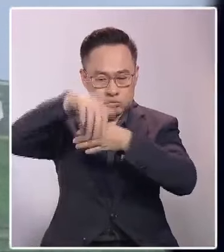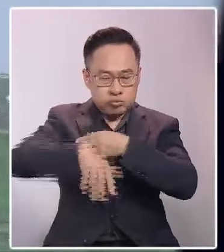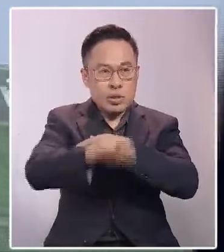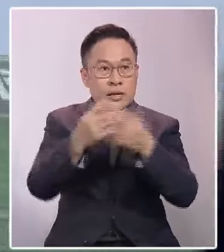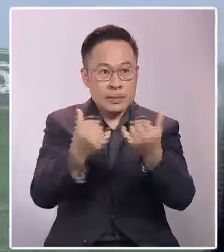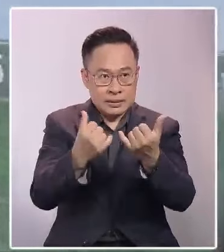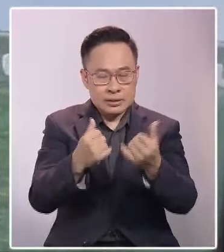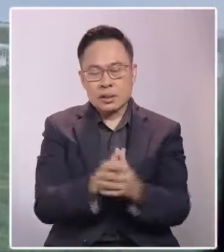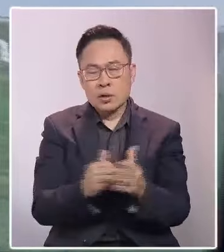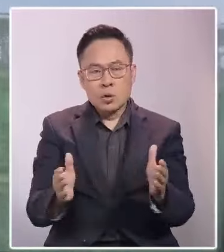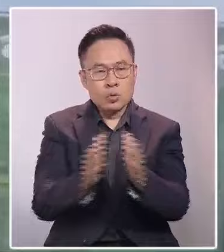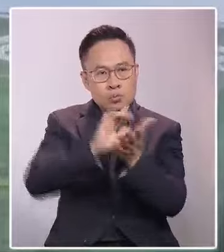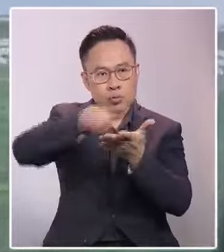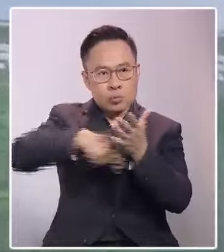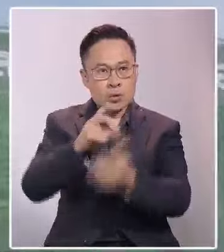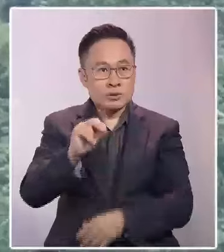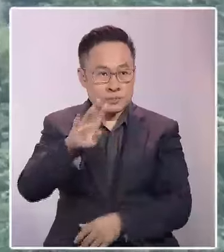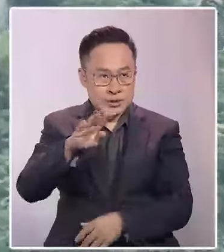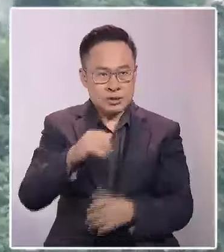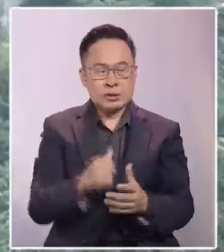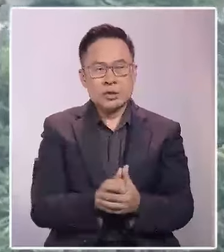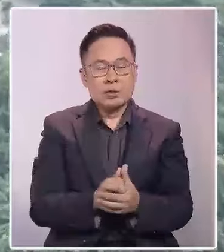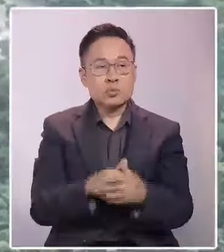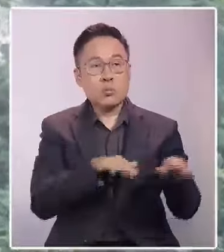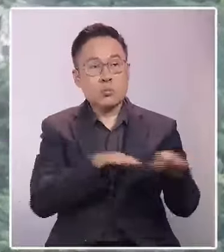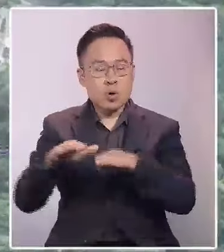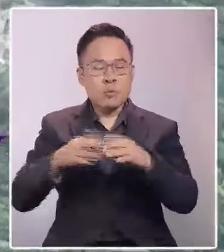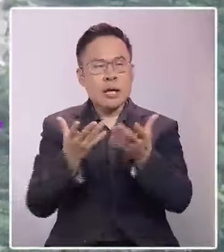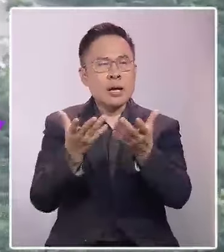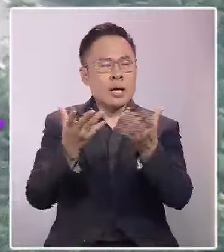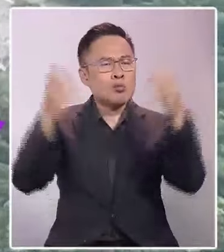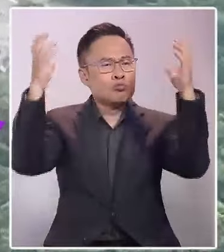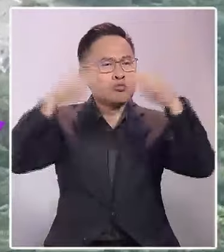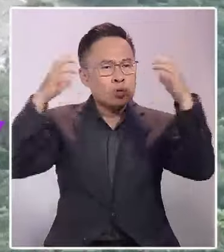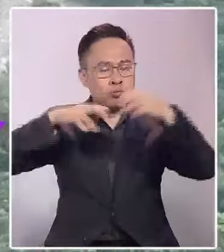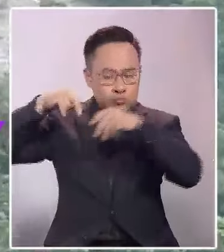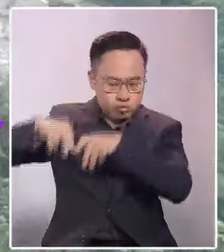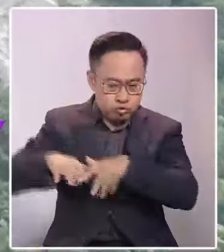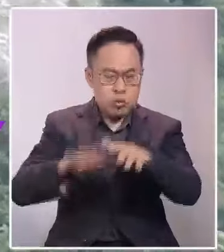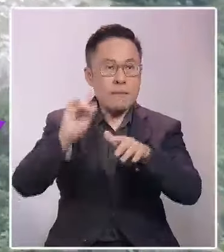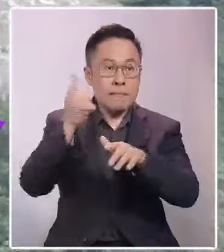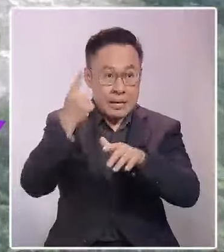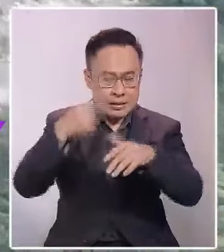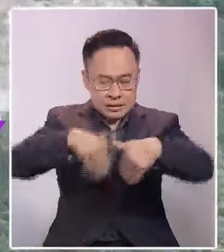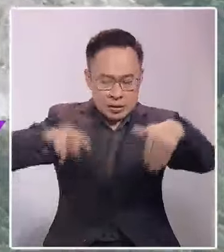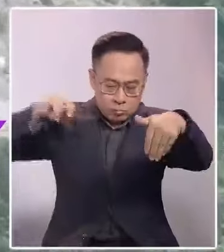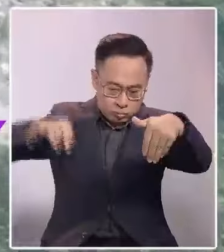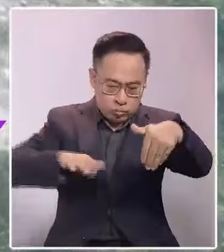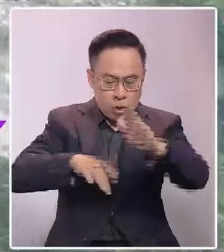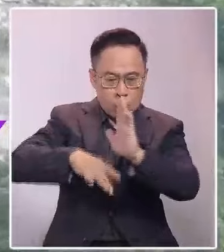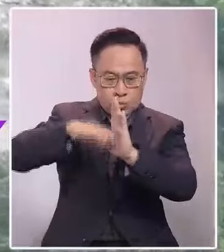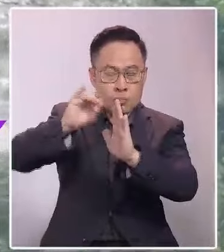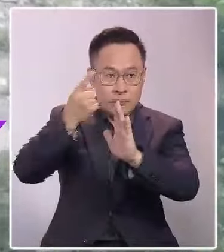เพราะฉะนั้นก็ต้องเตรียมความพร้อมเนื่องจากว่ากรมอุตุประกาศว่าจะมีฝนตกหนัก 30กันยายนถึง 2ตุลาคม